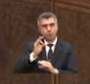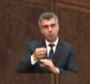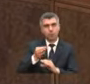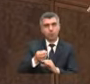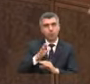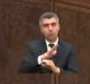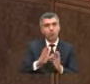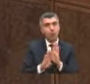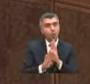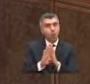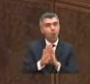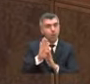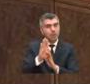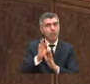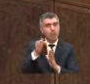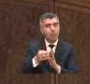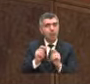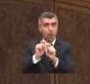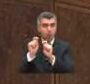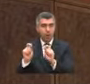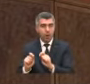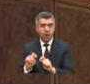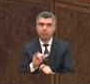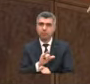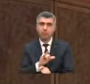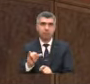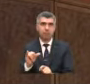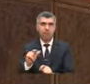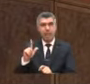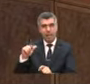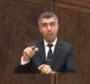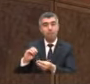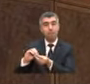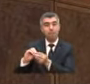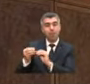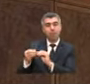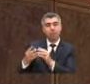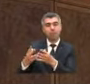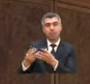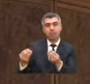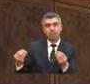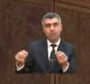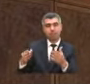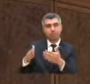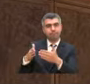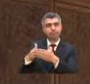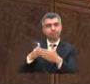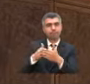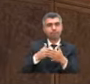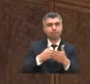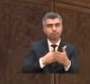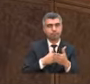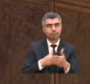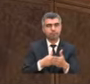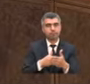حقوق الإنسان وحرية التعبير، لكنها بدأت تثير بعض الإشكاليات وبعض التحديات اللي جعلت